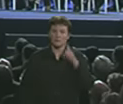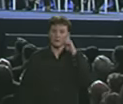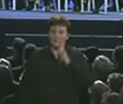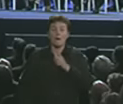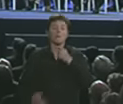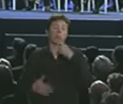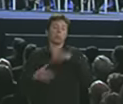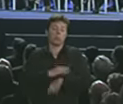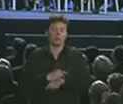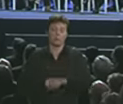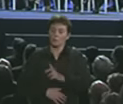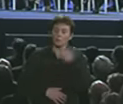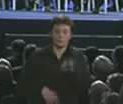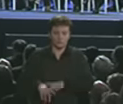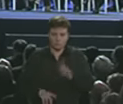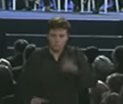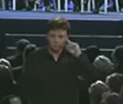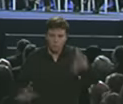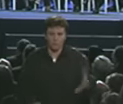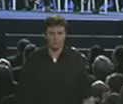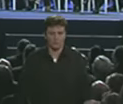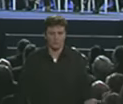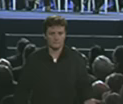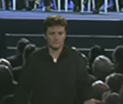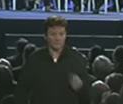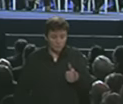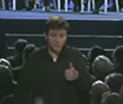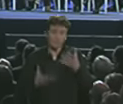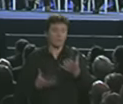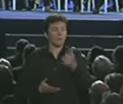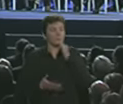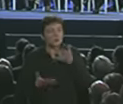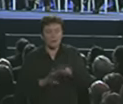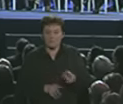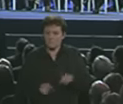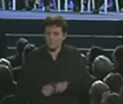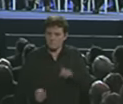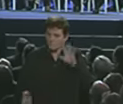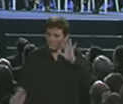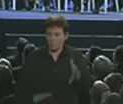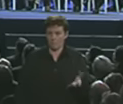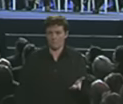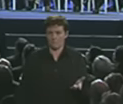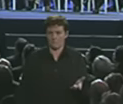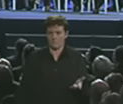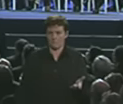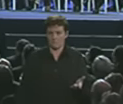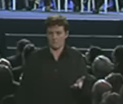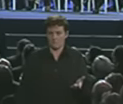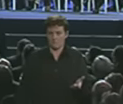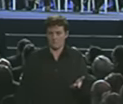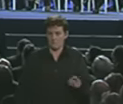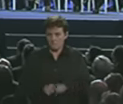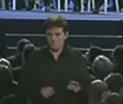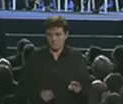femme adultère, il faut être fou. Pour demander le moratoire, il faut être insensé, parce qu'il y a encore moins d'excuses pour demander